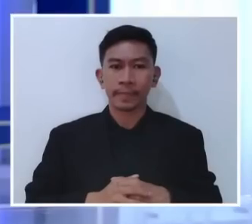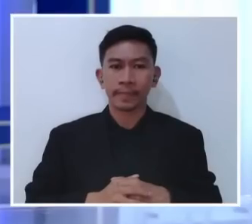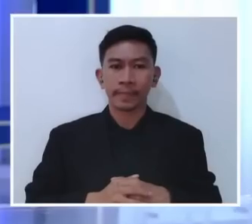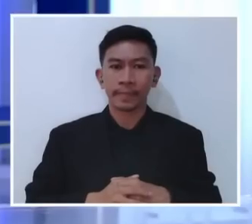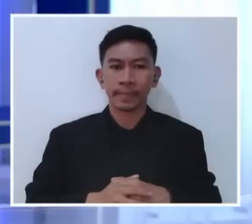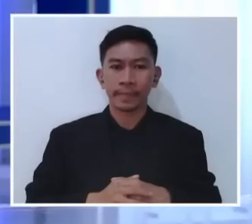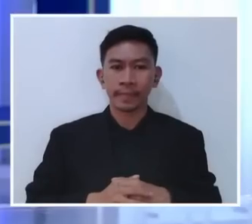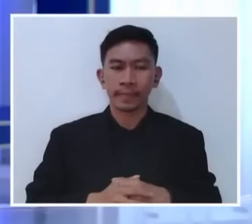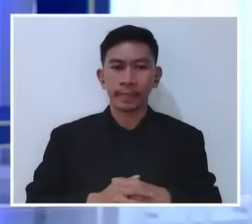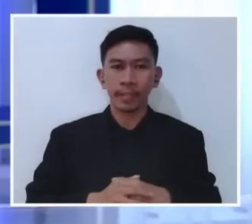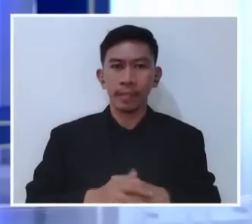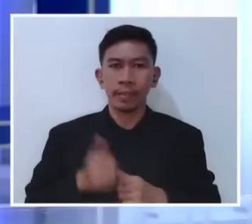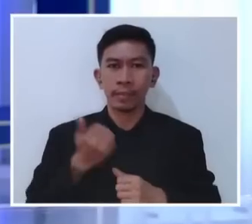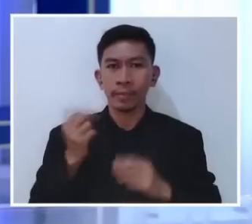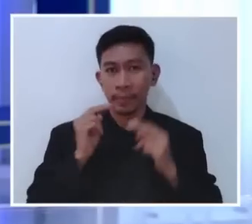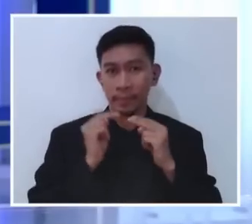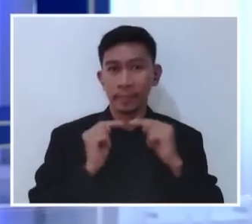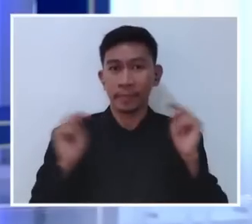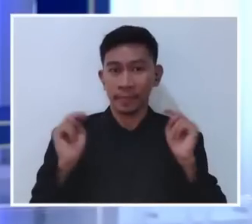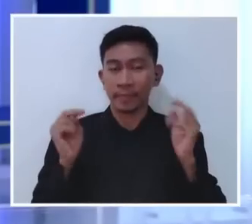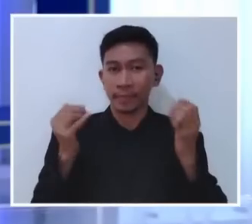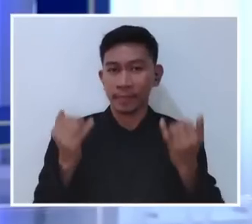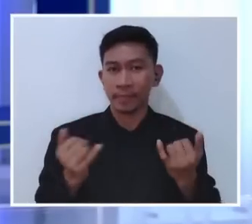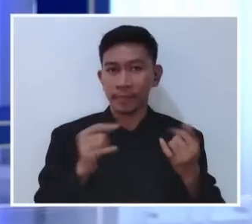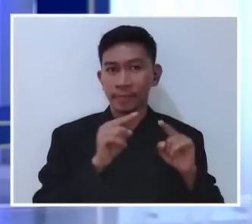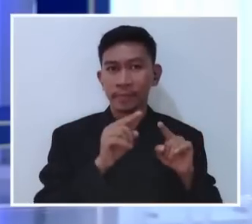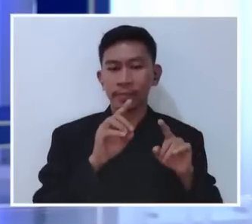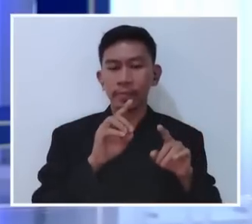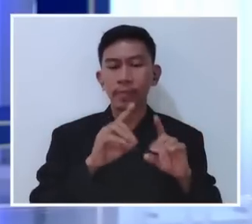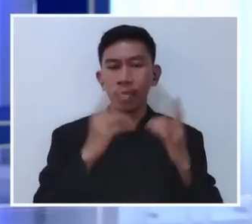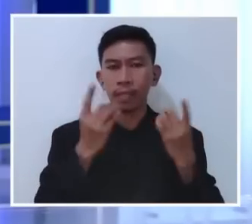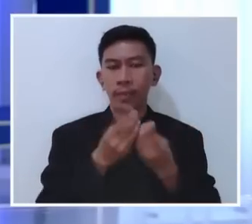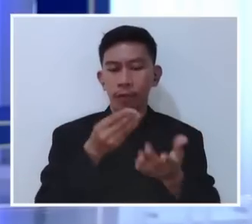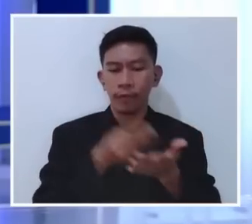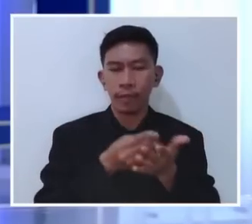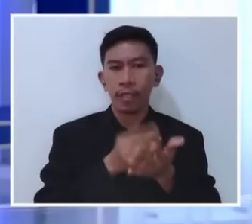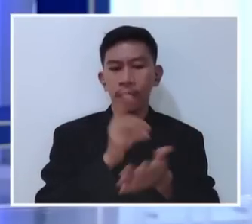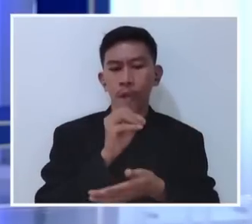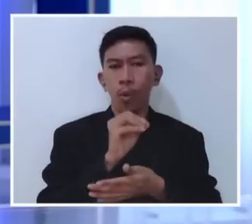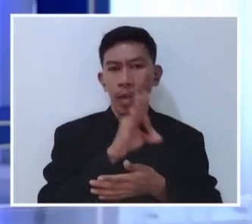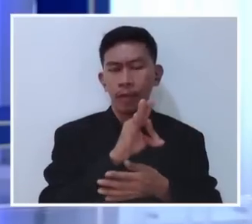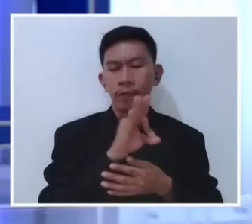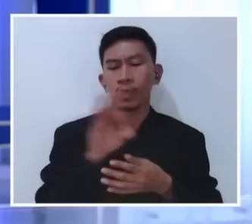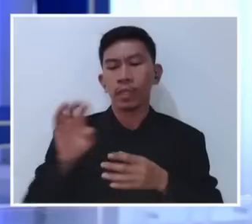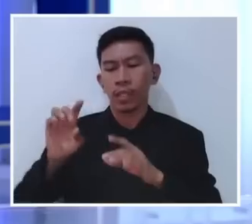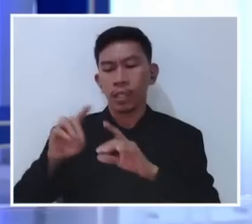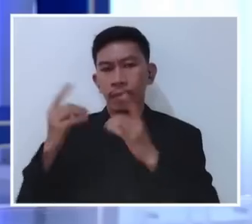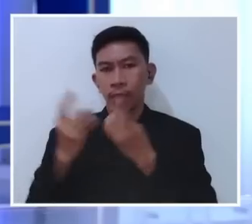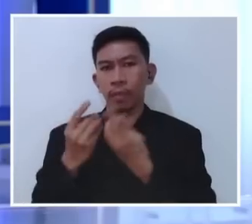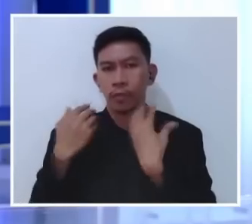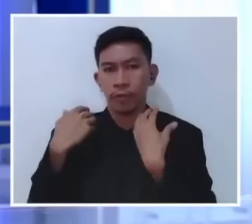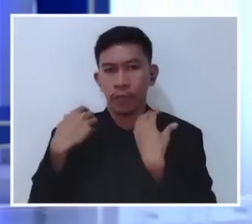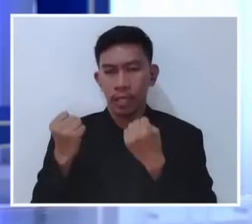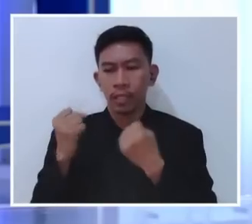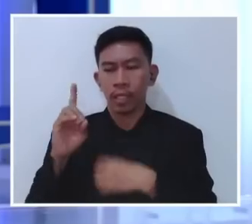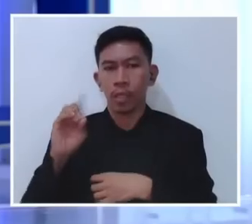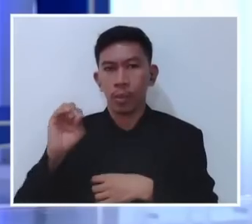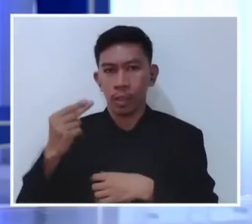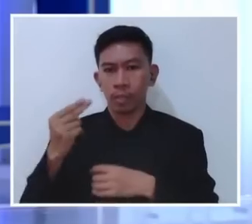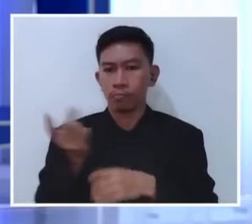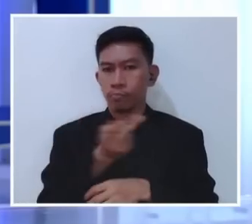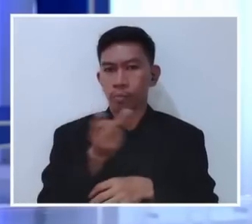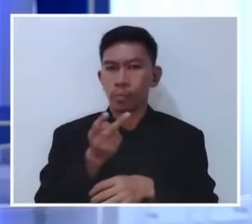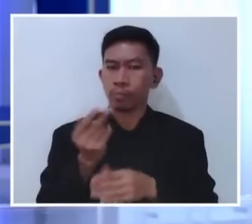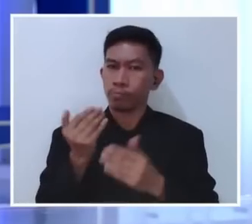Sa ibang balita naman, isinusulong ng Department of Finance at Department of Health ang isang tax program na balak dagdagan